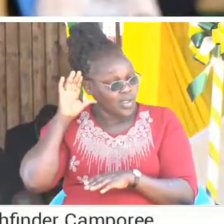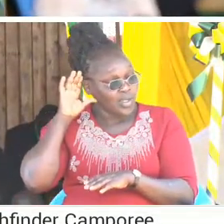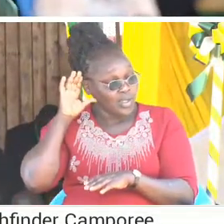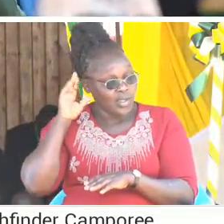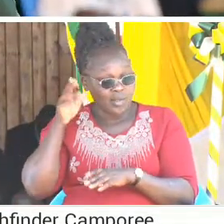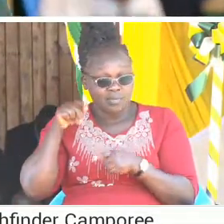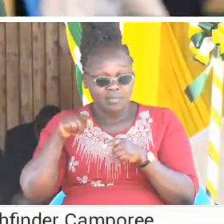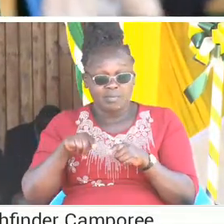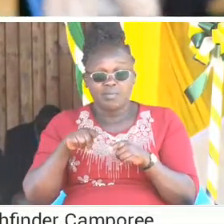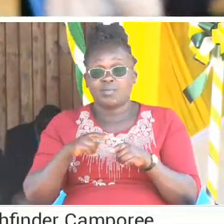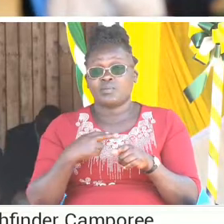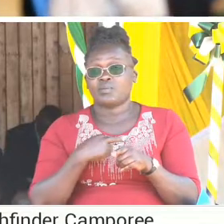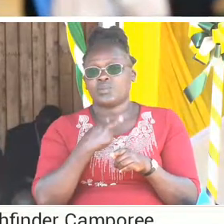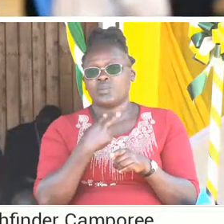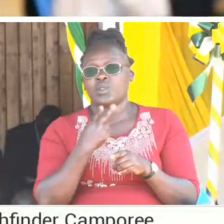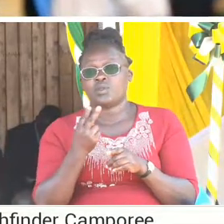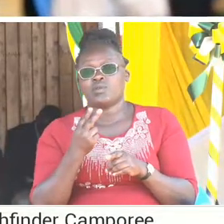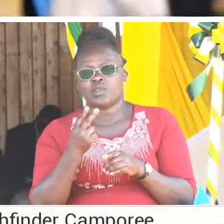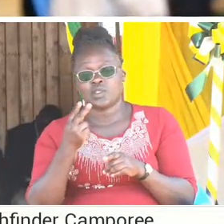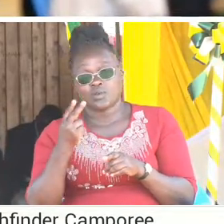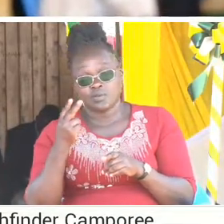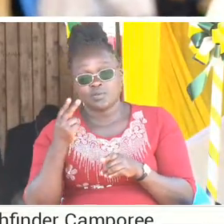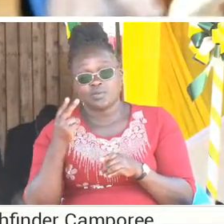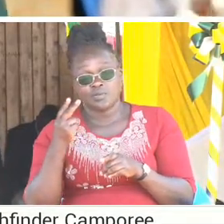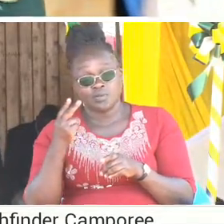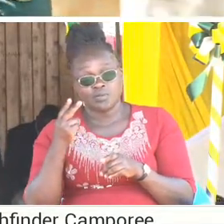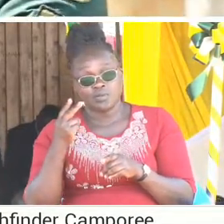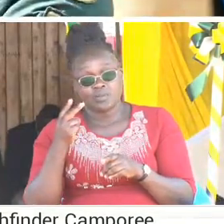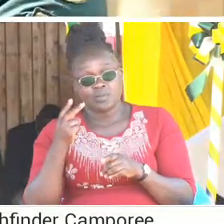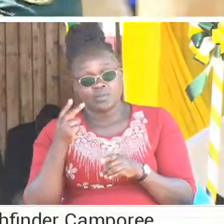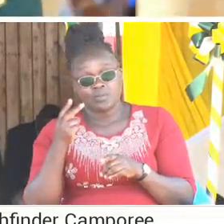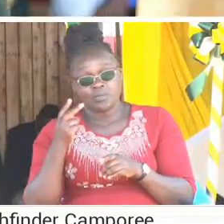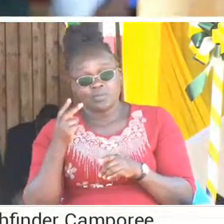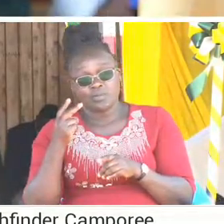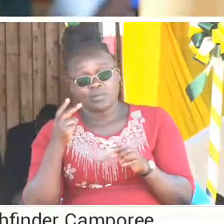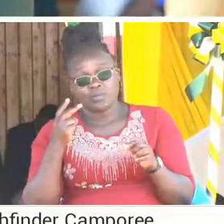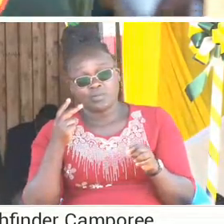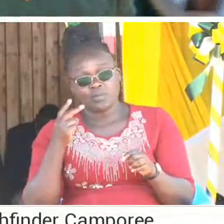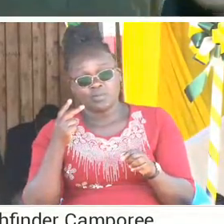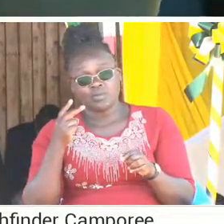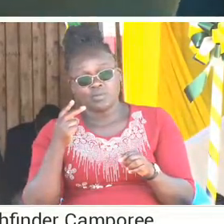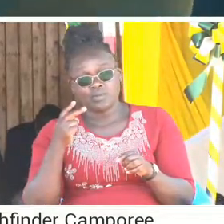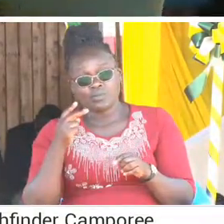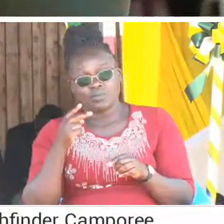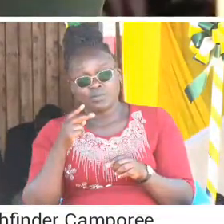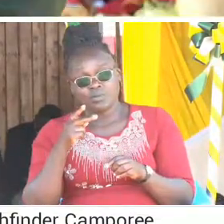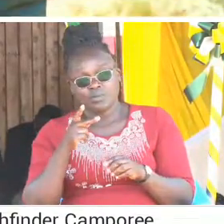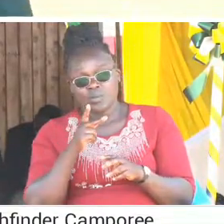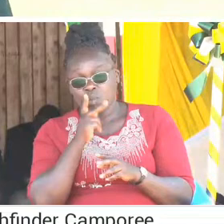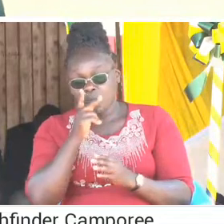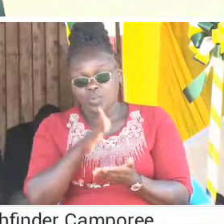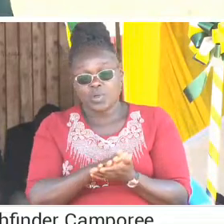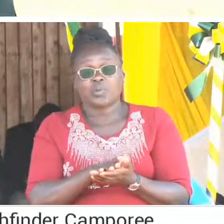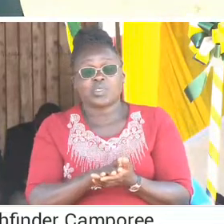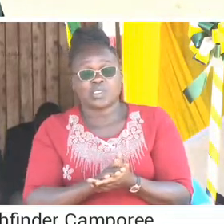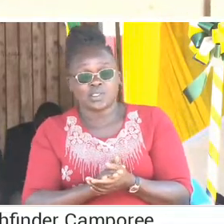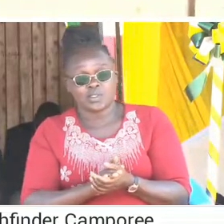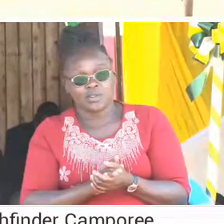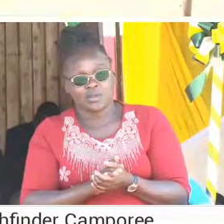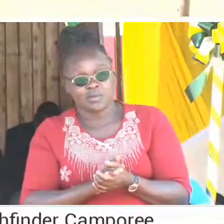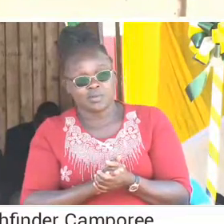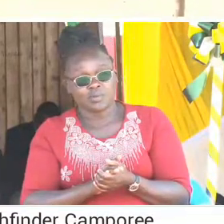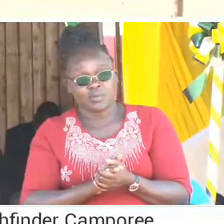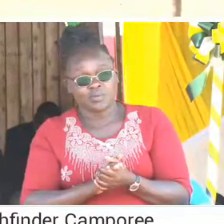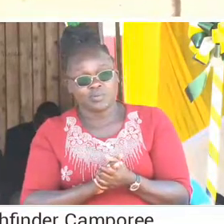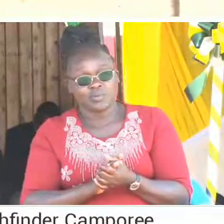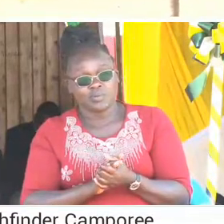Jamani Bwana asifiwe. Si tumesema tuna ahadi eh? Ahadi ya muda mrefu na ahadi ya muda mfupi. Na leo nimesema tunaenda kujifunza ahadi ya